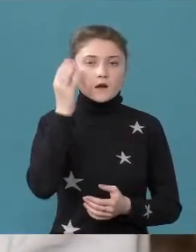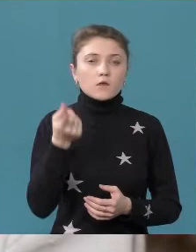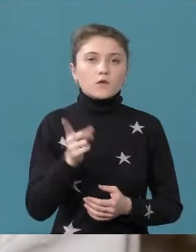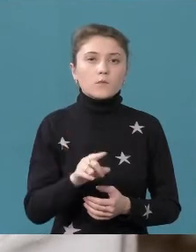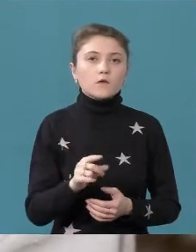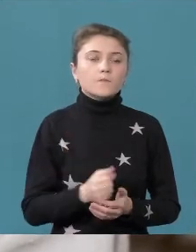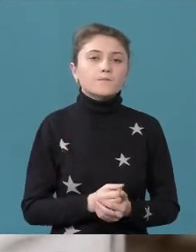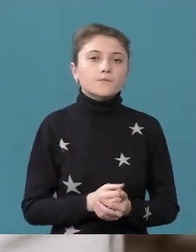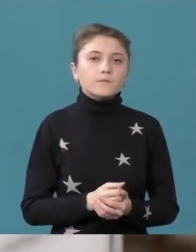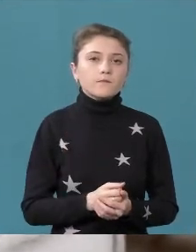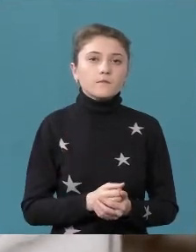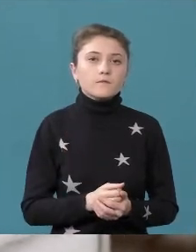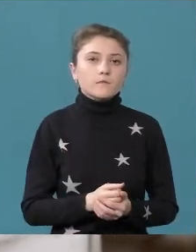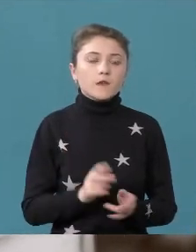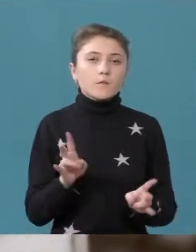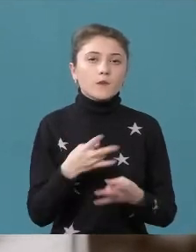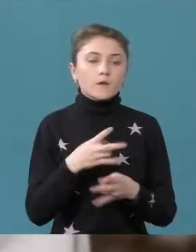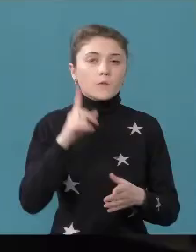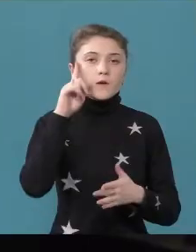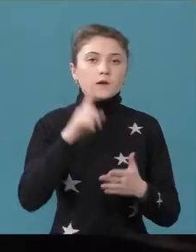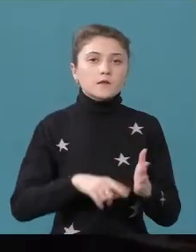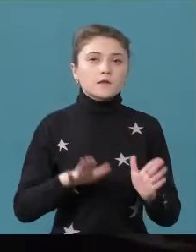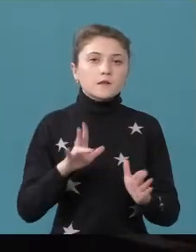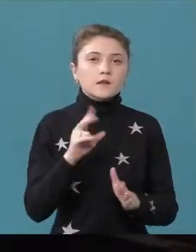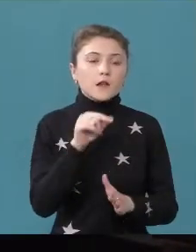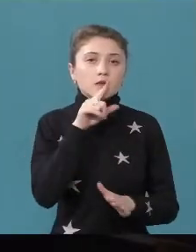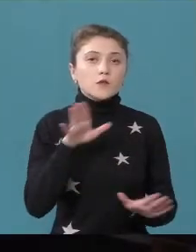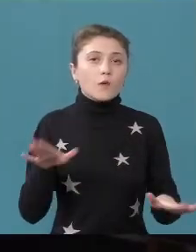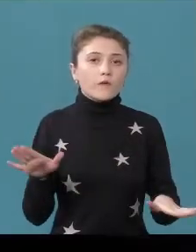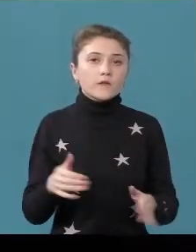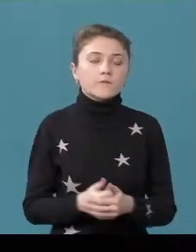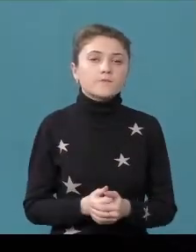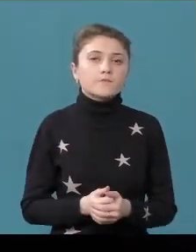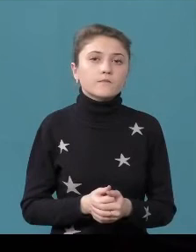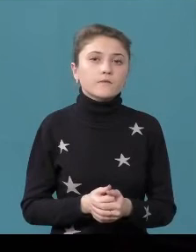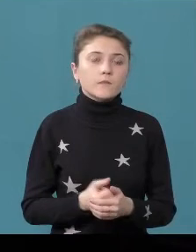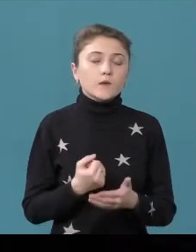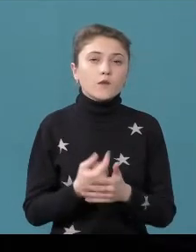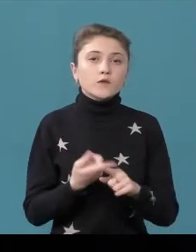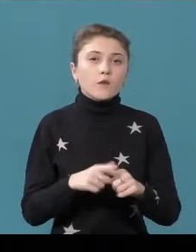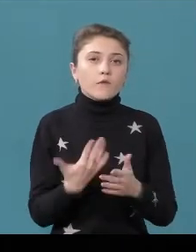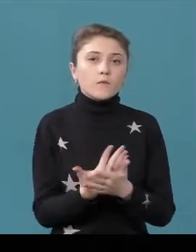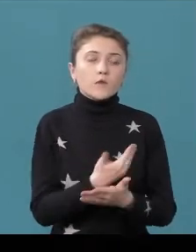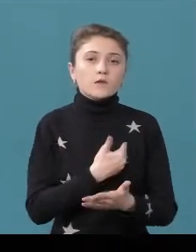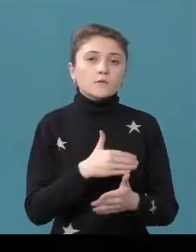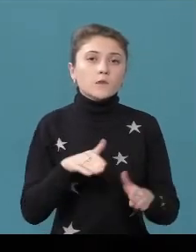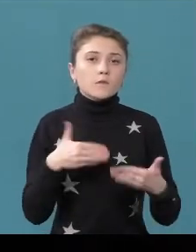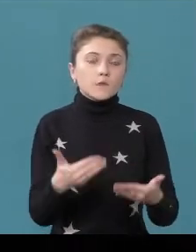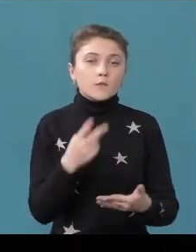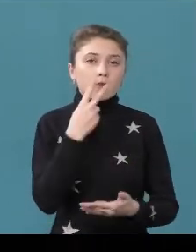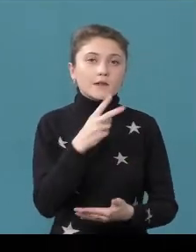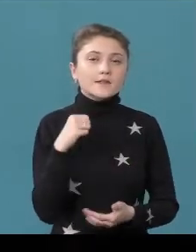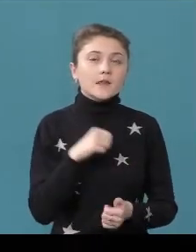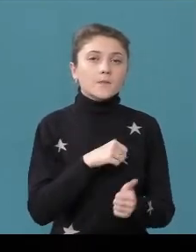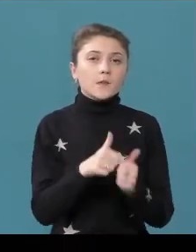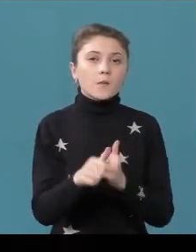потрібно покладатися тільки на солов'їв. Перегляду цього фільму хотілося порекомендувати його подивитися насамперед